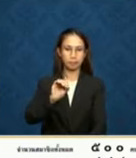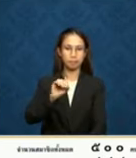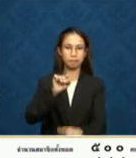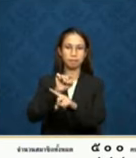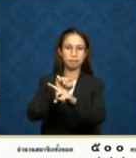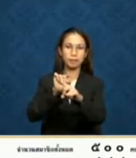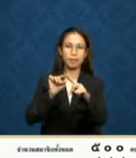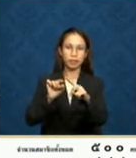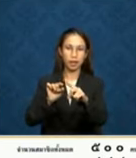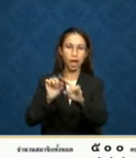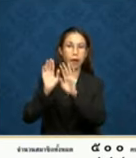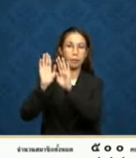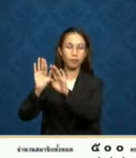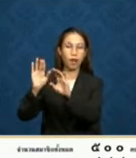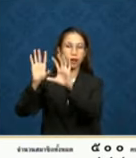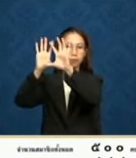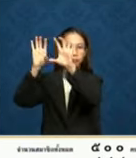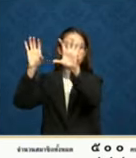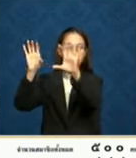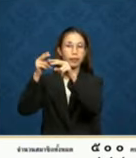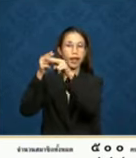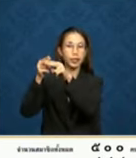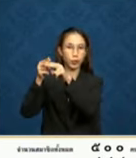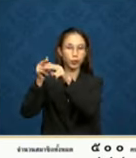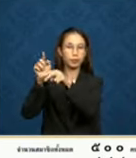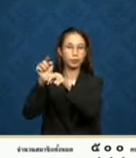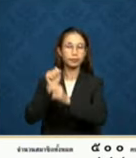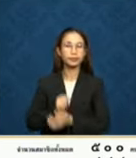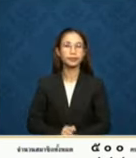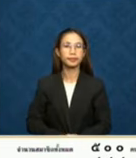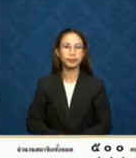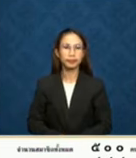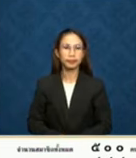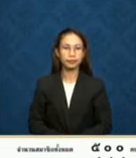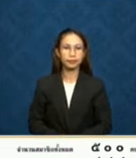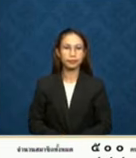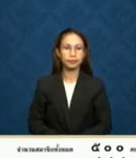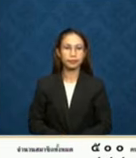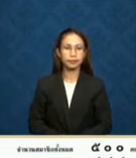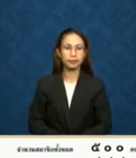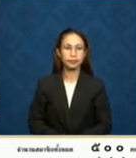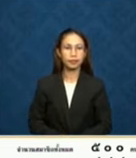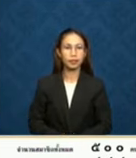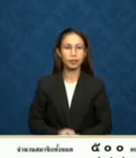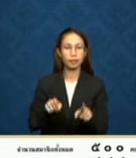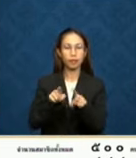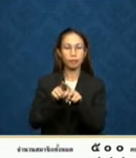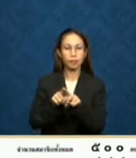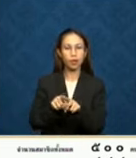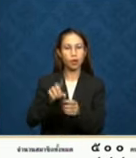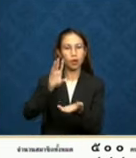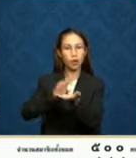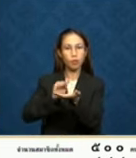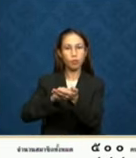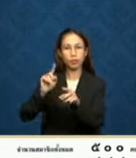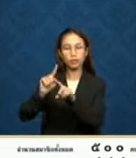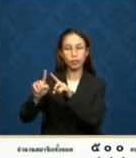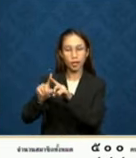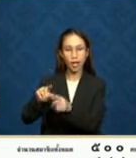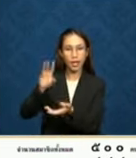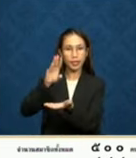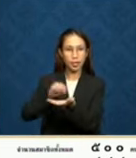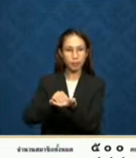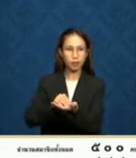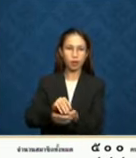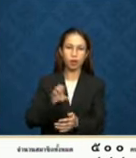รสหรฐอเมริกา ท่ประทลองจนานการวสหรฐอเมริกาเขาต้องการความปลอดภัของข้อมูลขนัดไหนครับแต่ข้อมูล